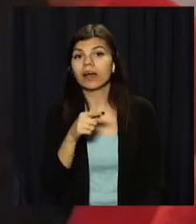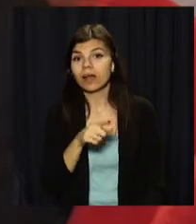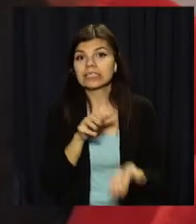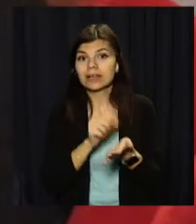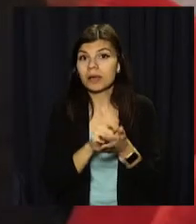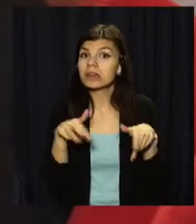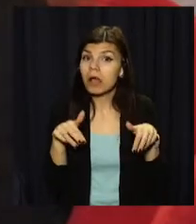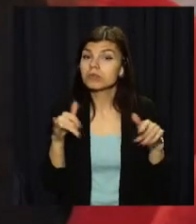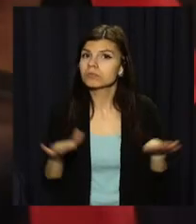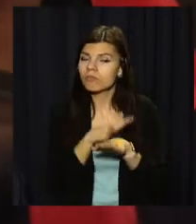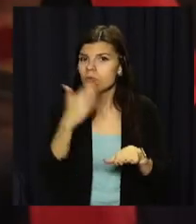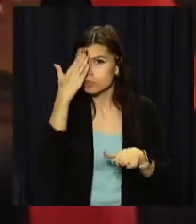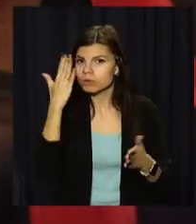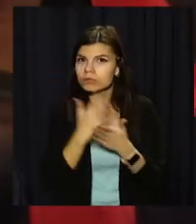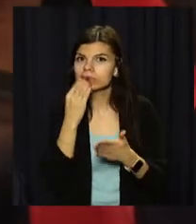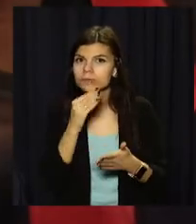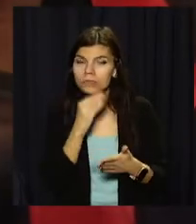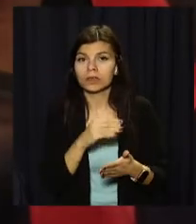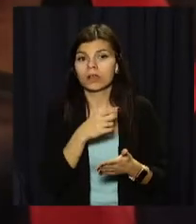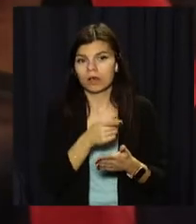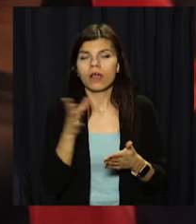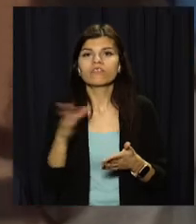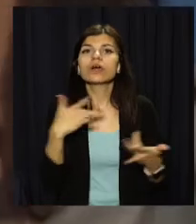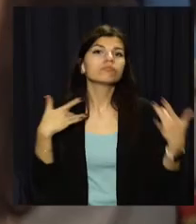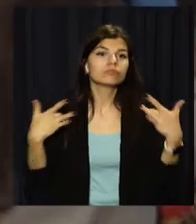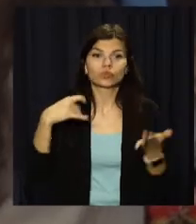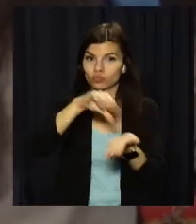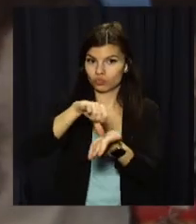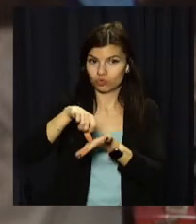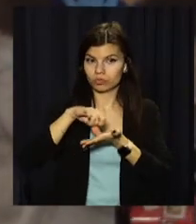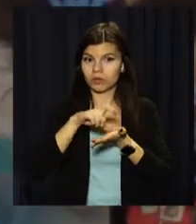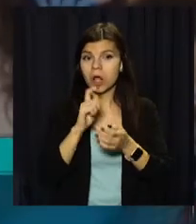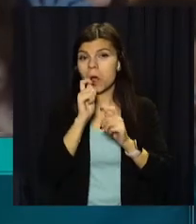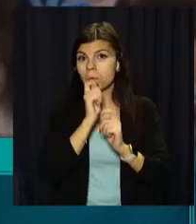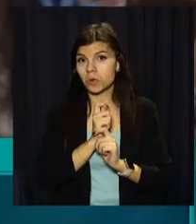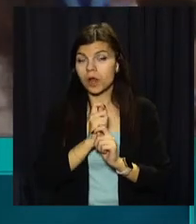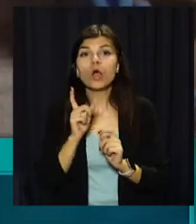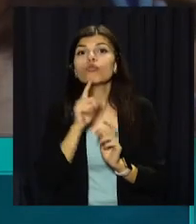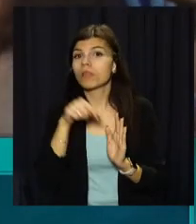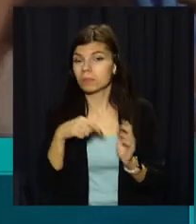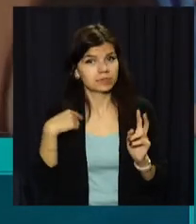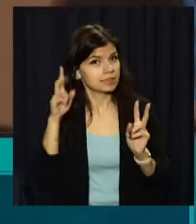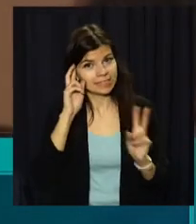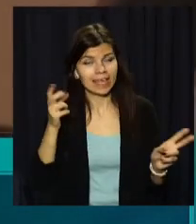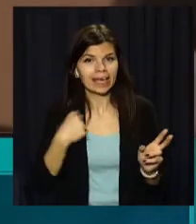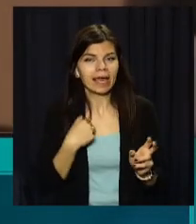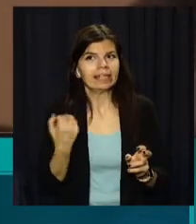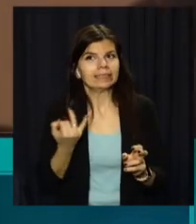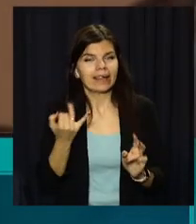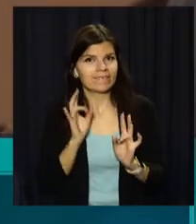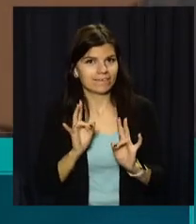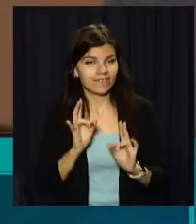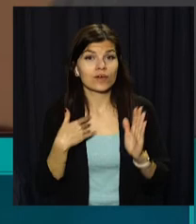займається танцями та співає. Каже, виступає на всіх міських концертах. Подарок, чесно, не знаю, сама ще не смотрела, держу інтригу для себе. Я